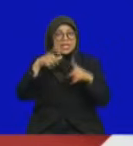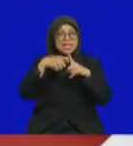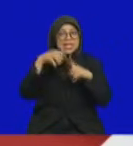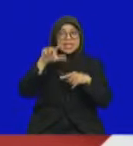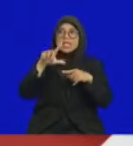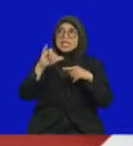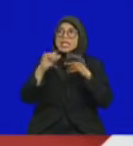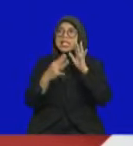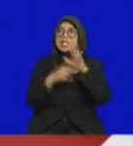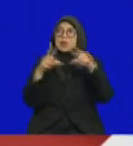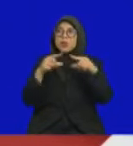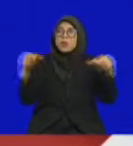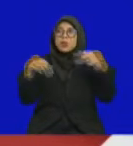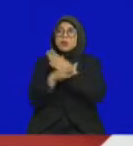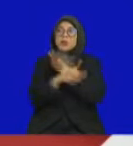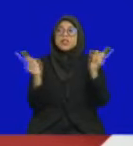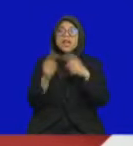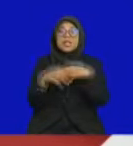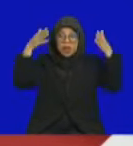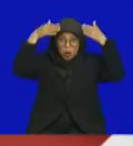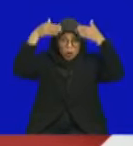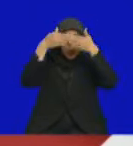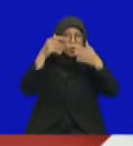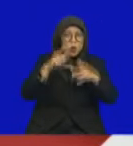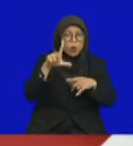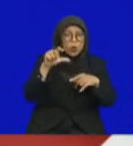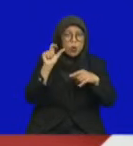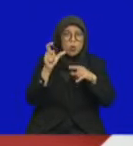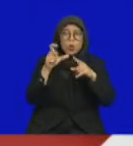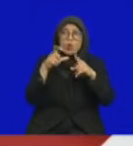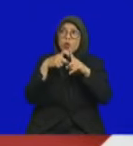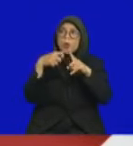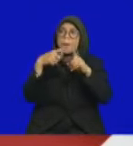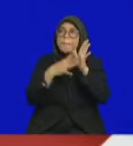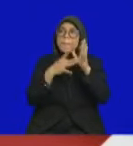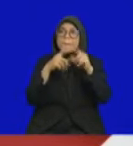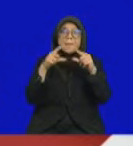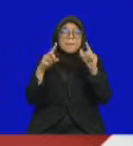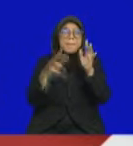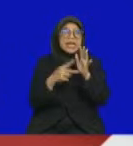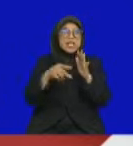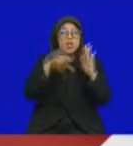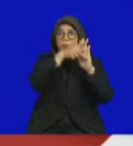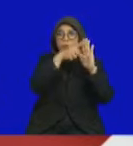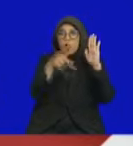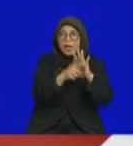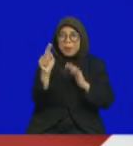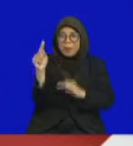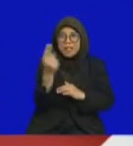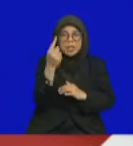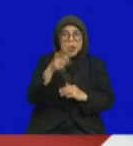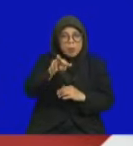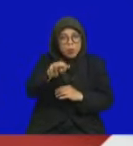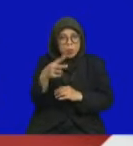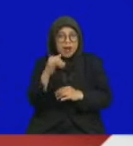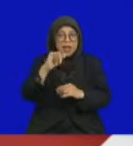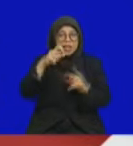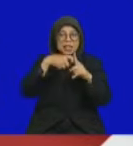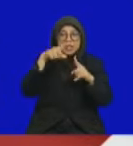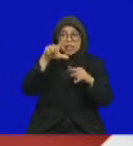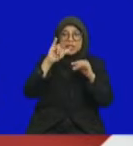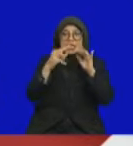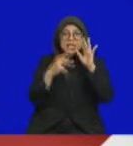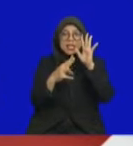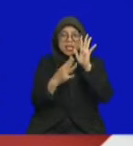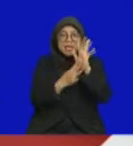Mbak Luluk dan Mas Lukman kalau jadi gubernur ini akan menjadi program prioritas kita memastikan bahwa perubahan iklim ini harus dimitigasi